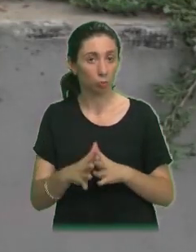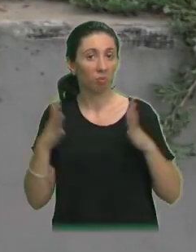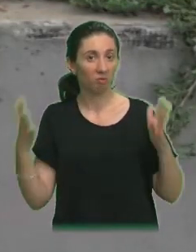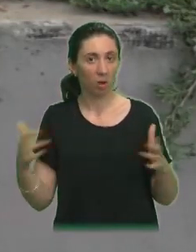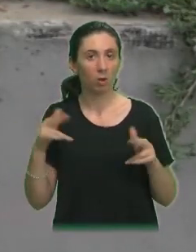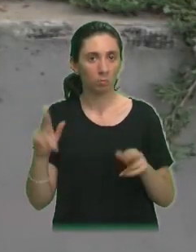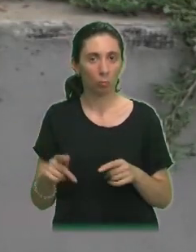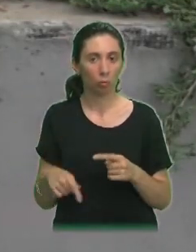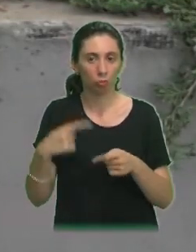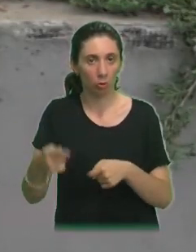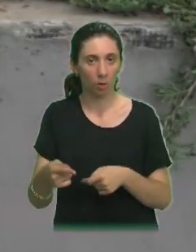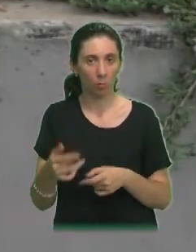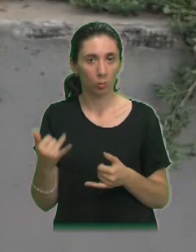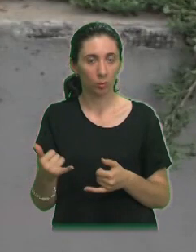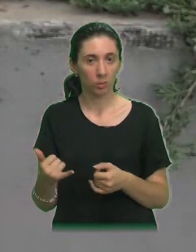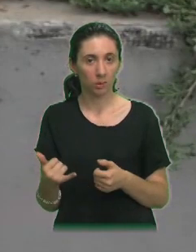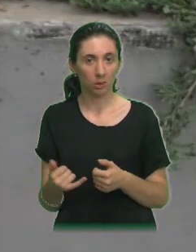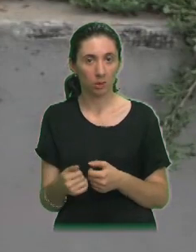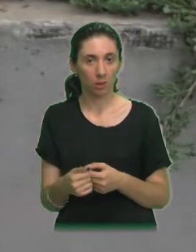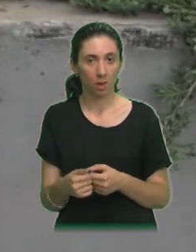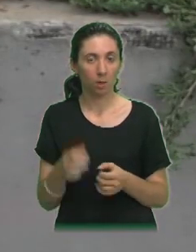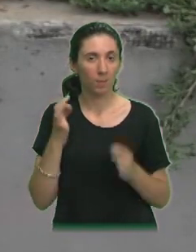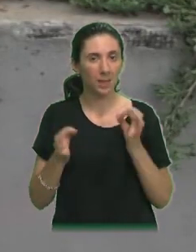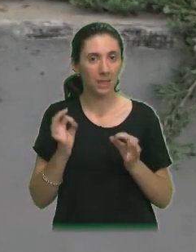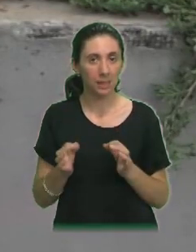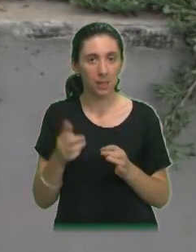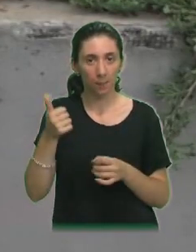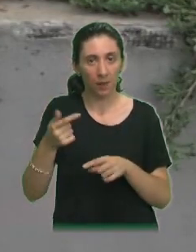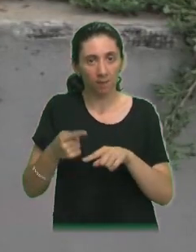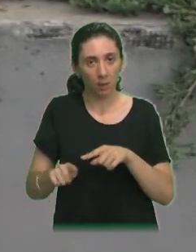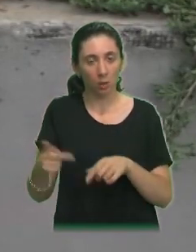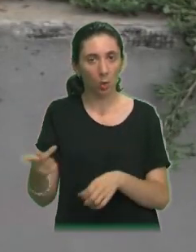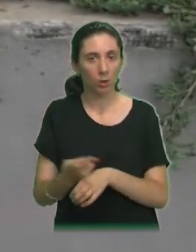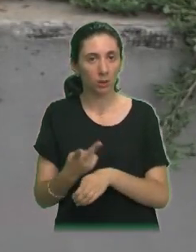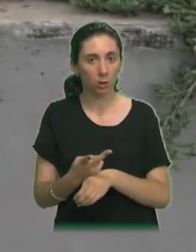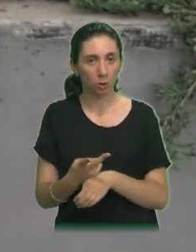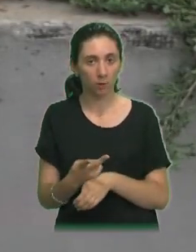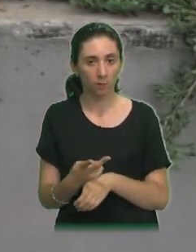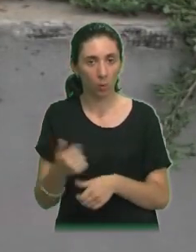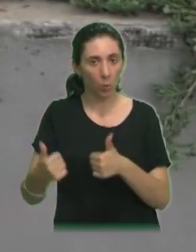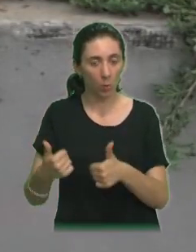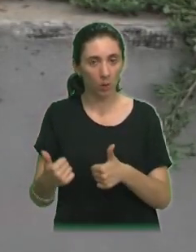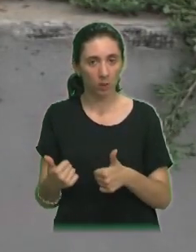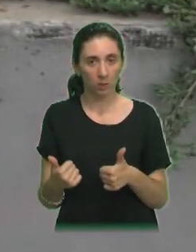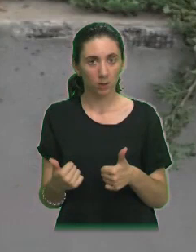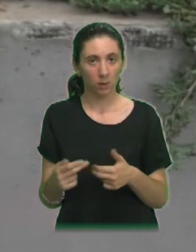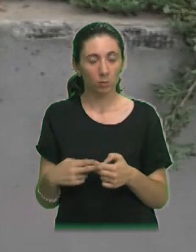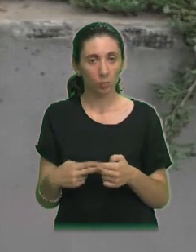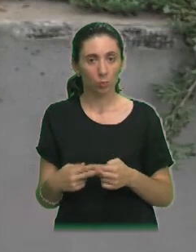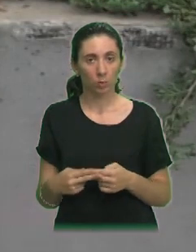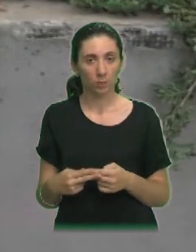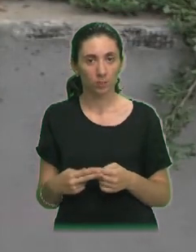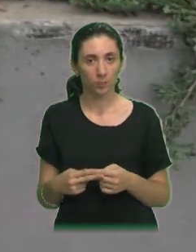na jesen je prvi dio tog državnog natjecanja za gluhe i nagluhe osobe.